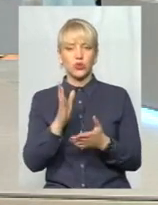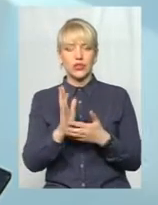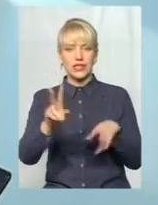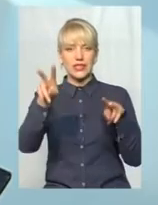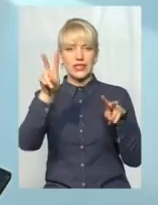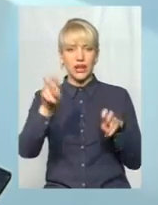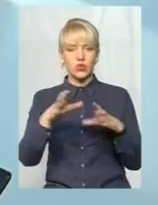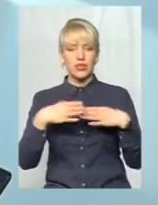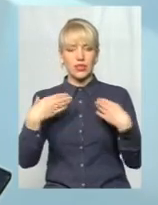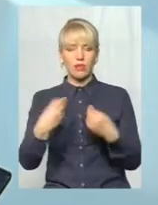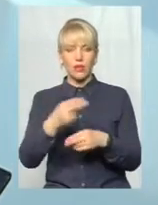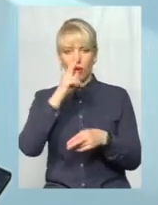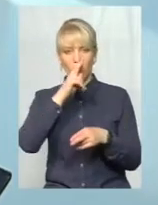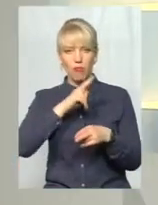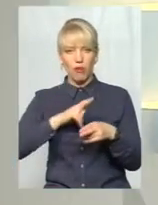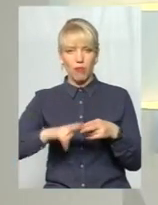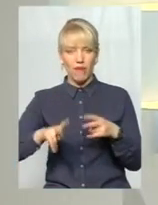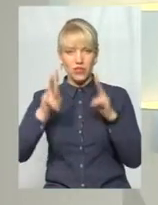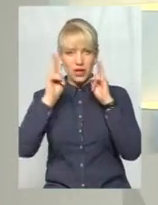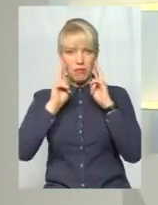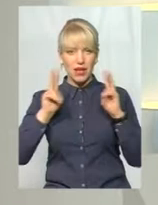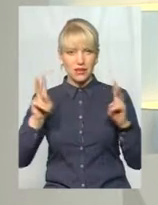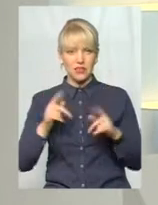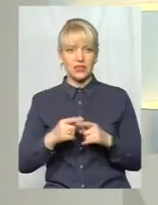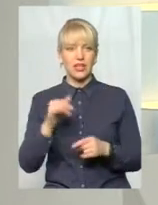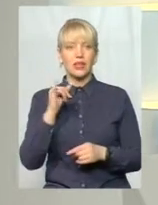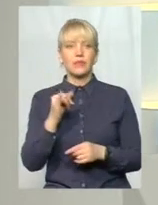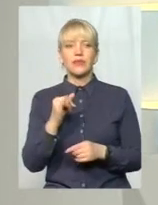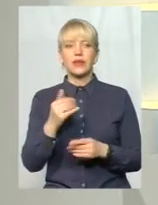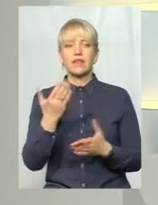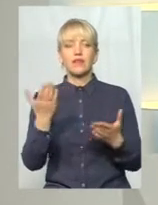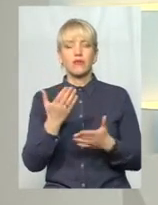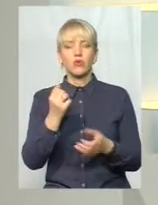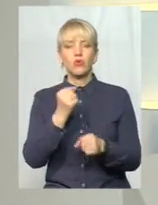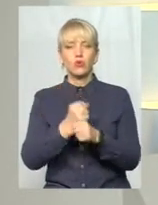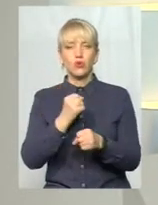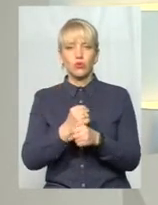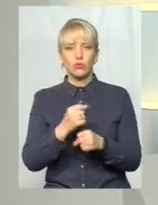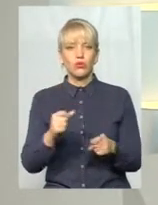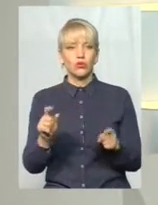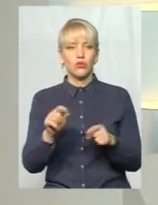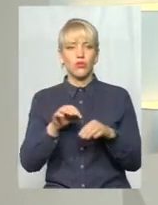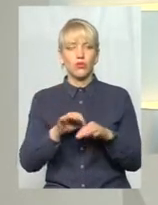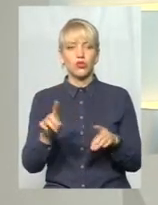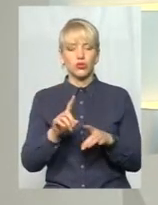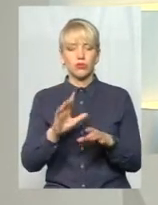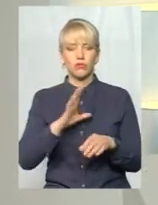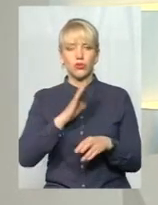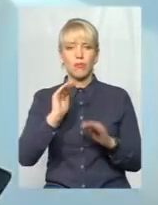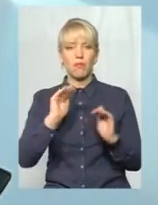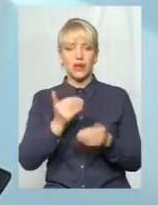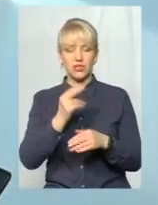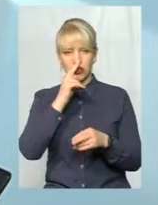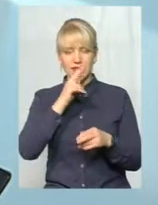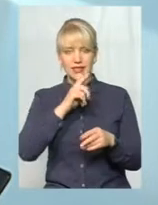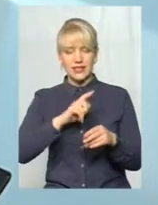пропавших безвісти. Яку роботу на сьогодні зробила організація, аби все ж таки зниклих безвісті стало менше? Я